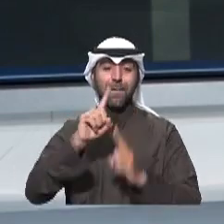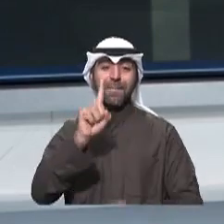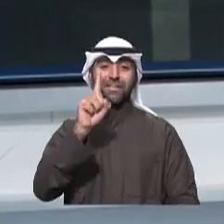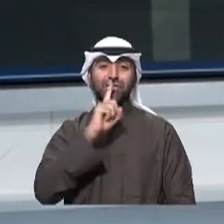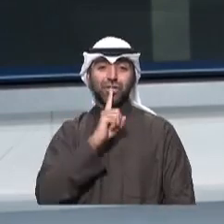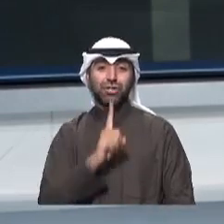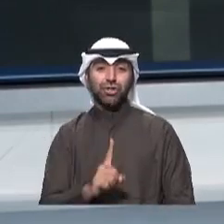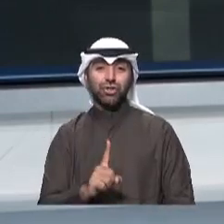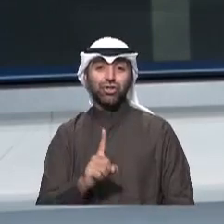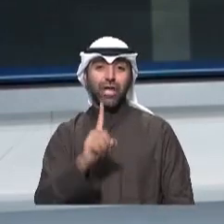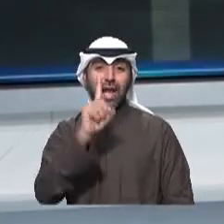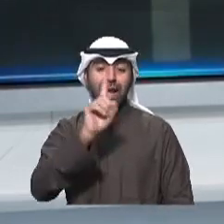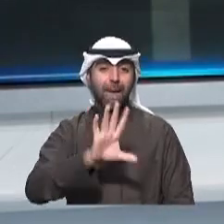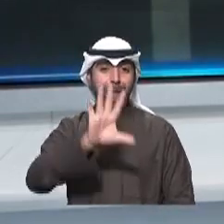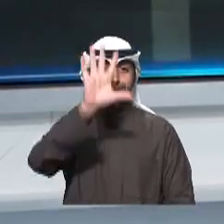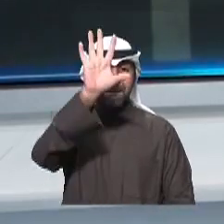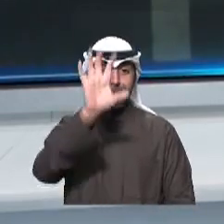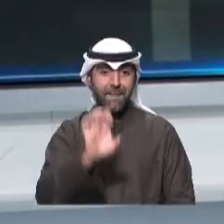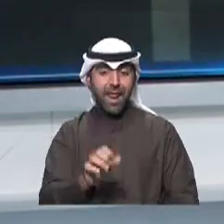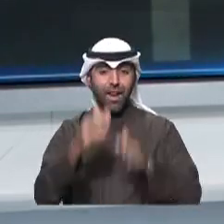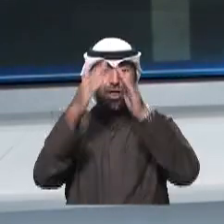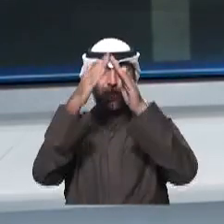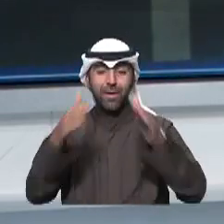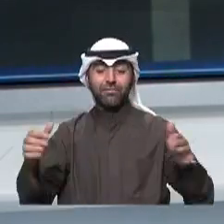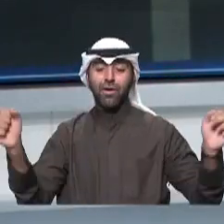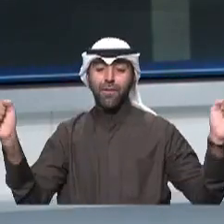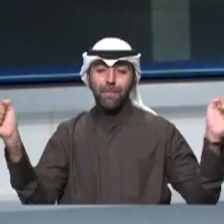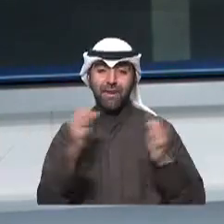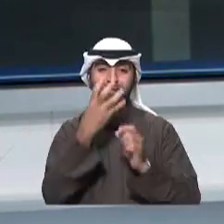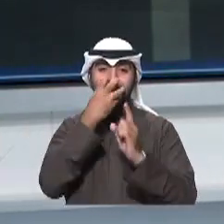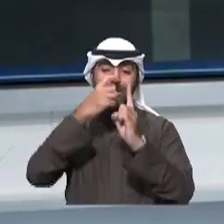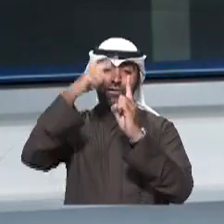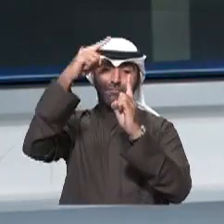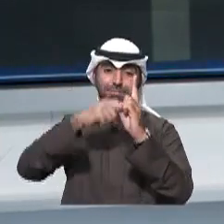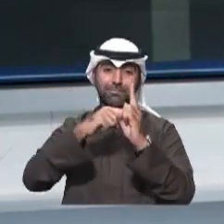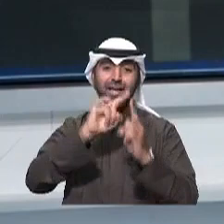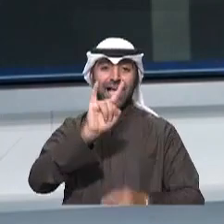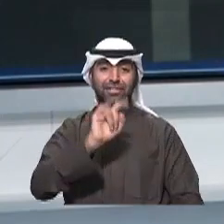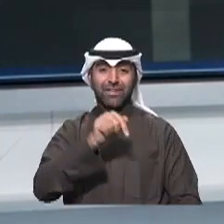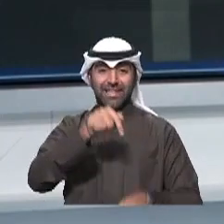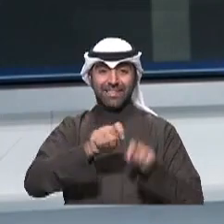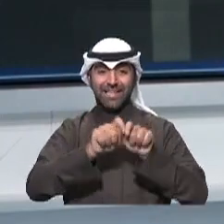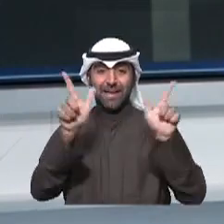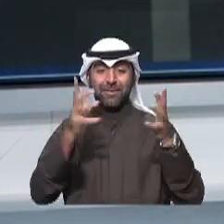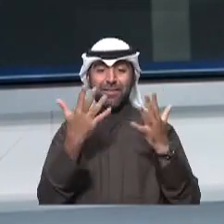عن ذلك خاصة في المناطق الصحراوية والزراعية من دولة الكويت. أعزائي المشاهدين، إلى هنا